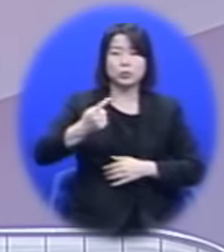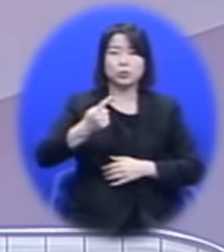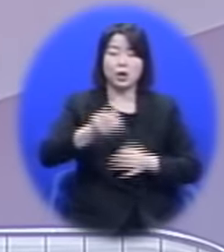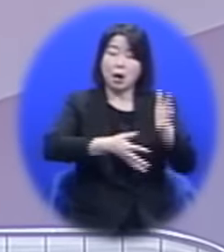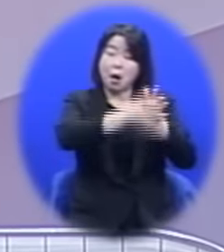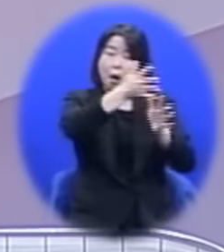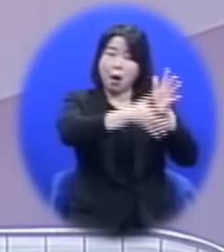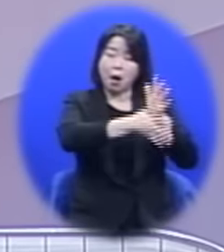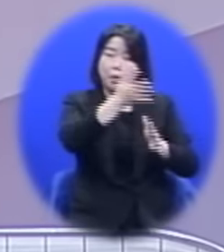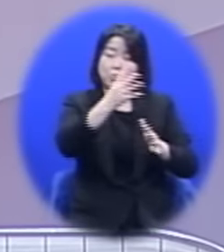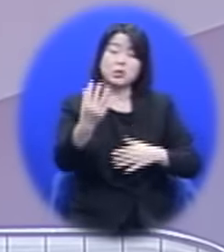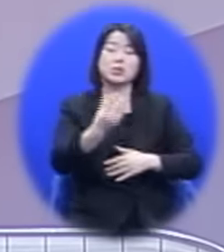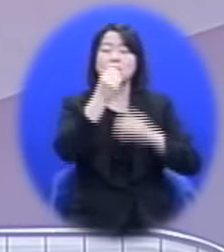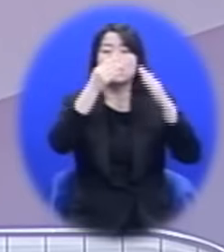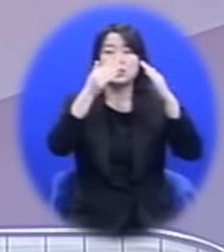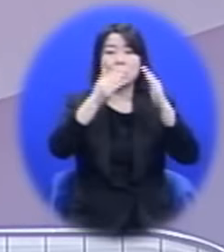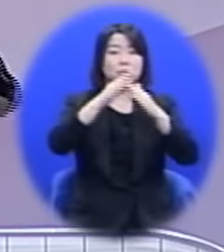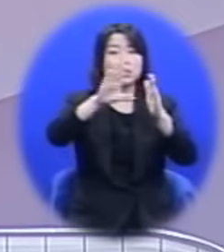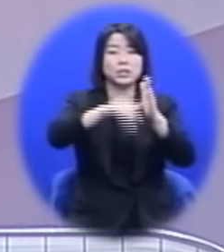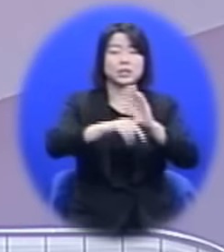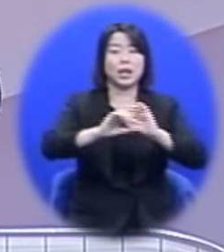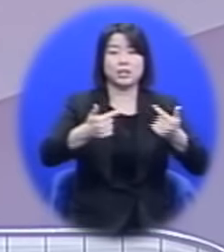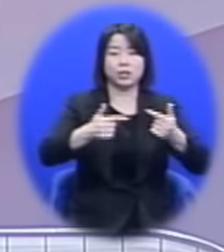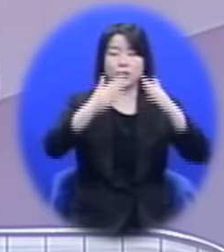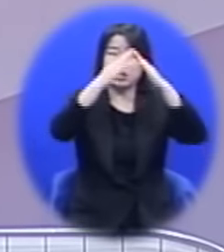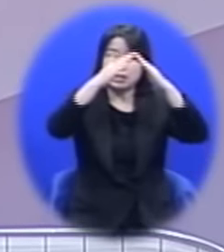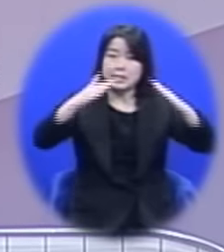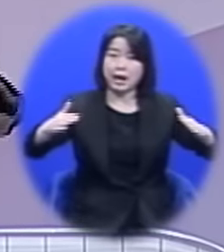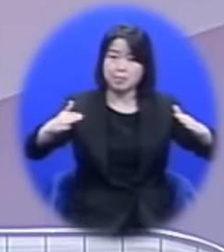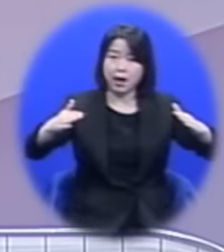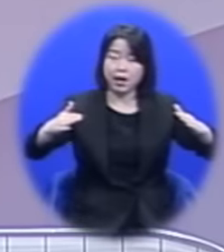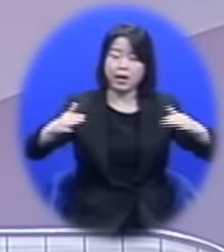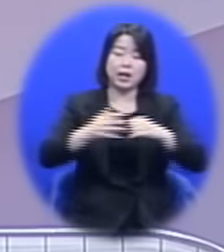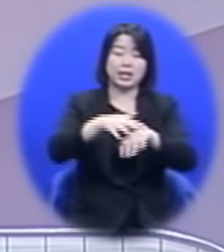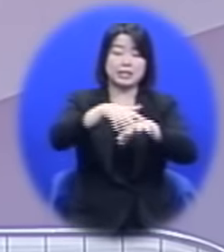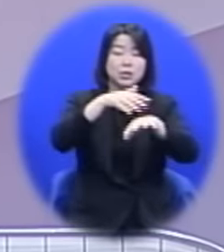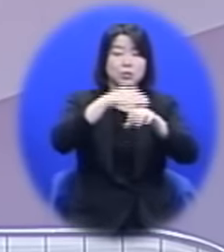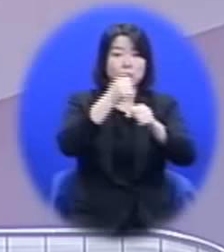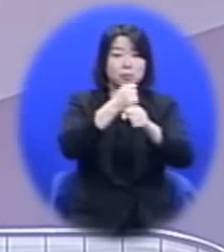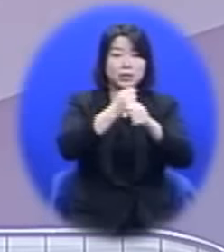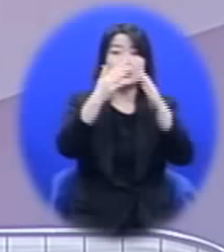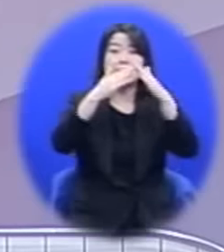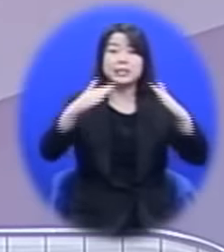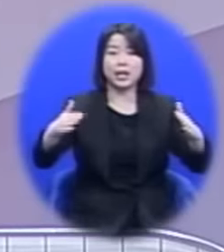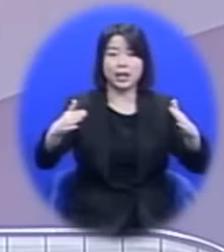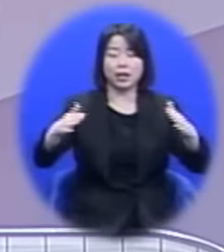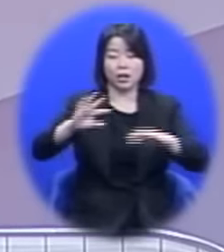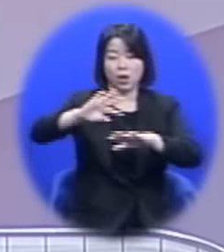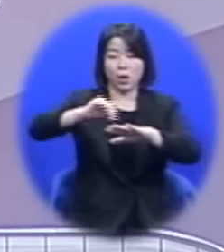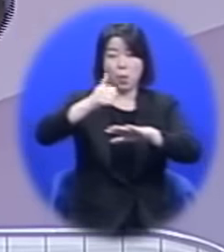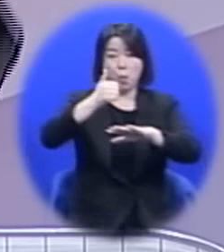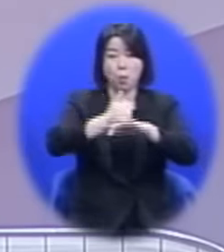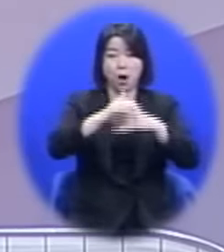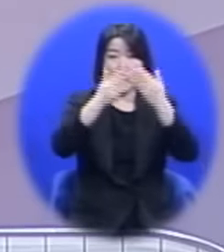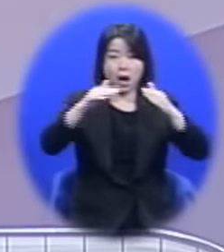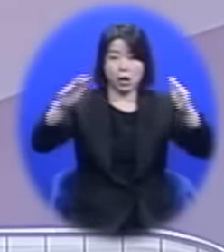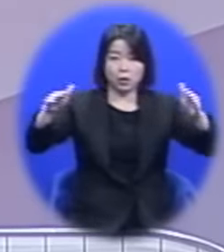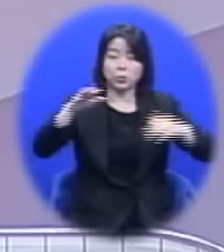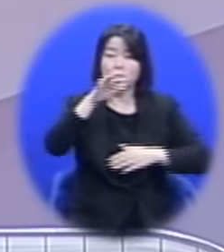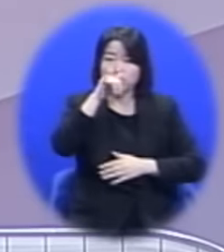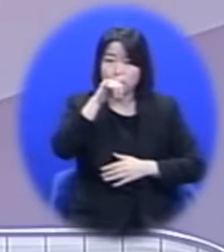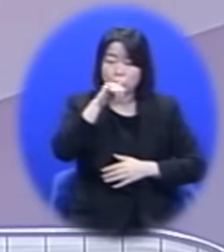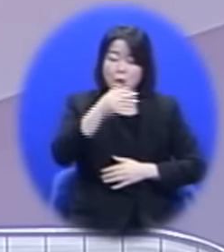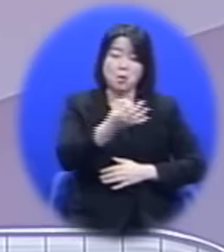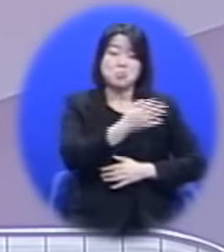시절이 아닙니다. 장막입니다. 장막. 텐트죠. 왕궁도 있고 부잣집들도